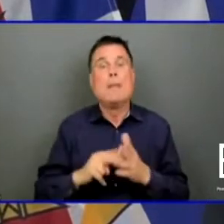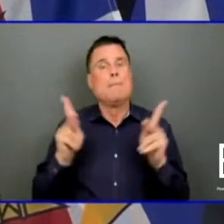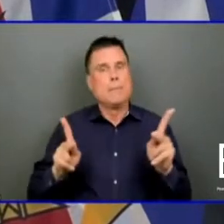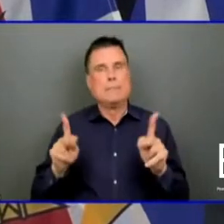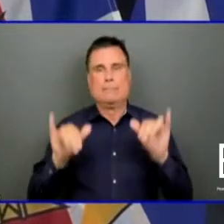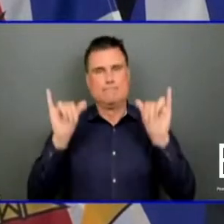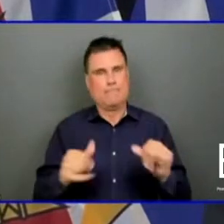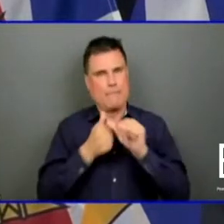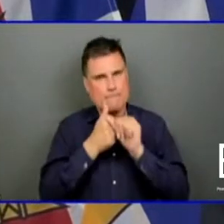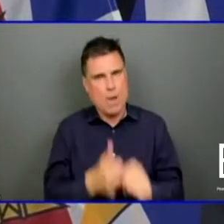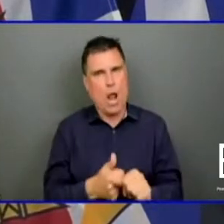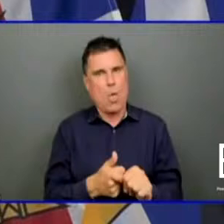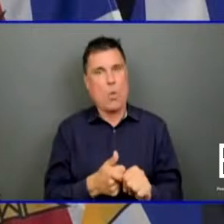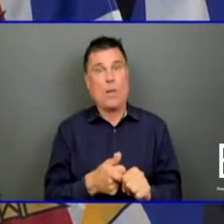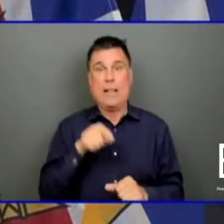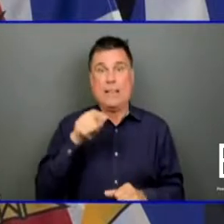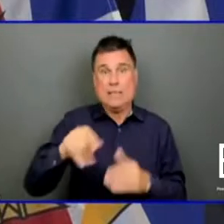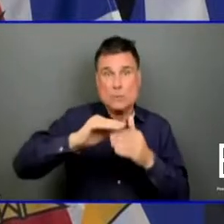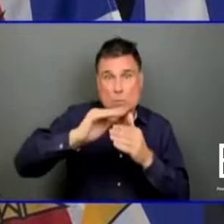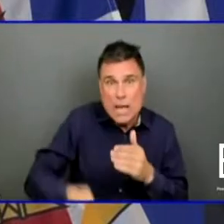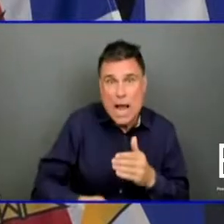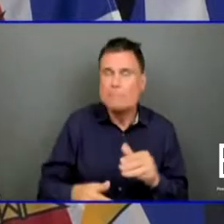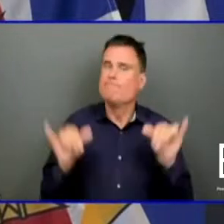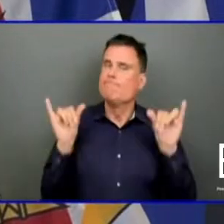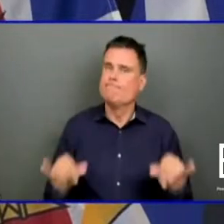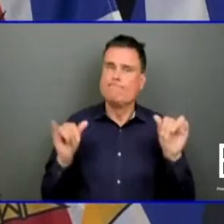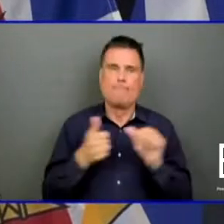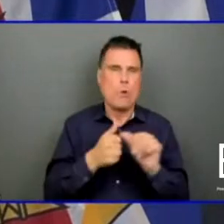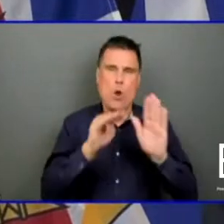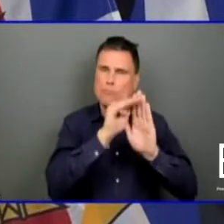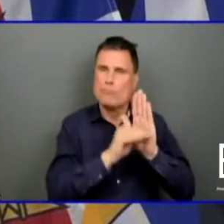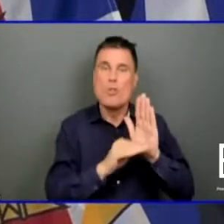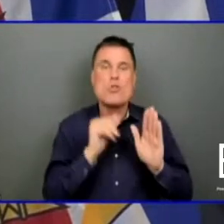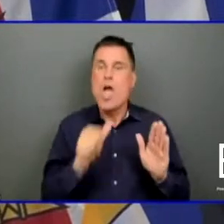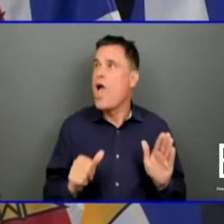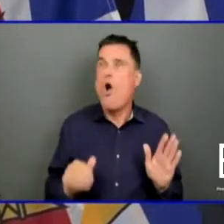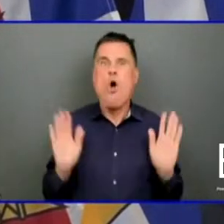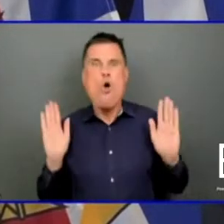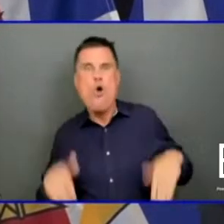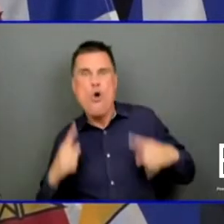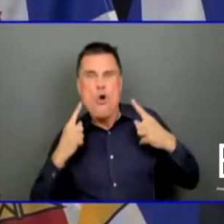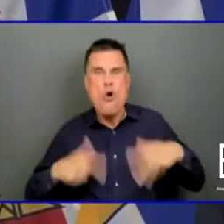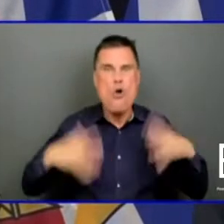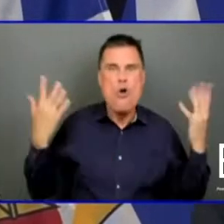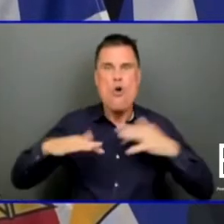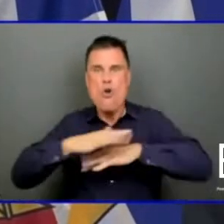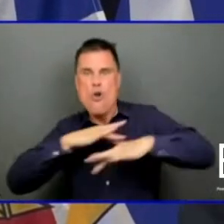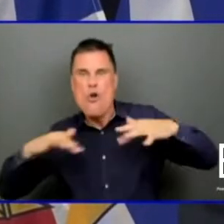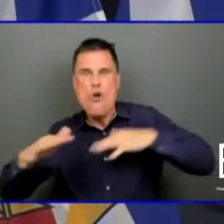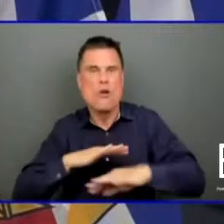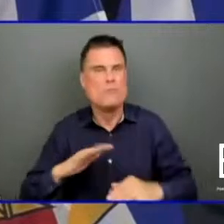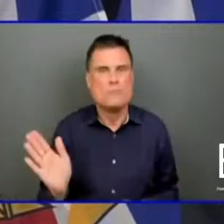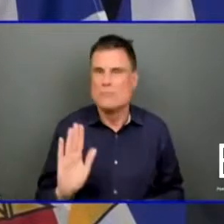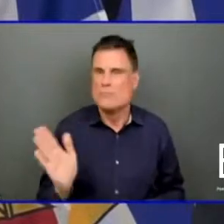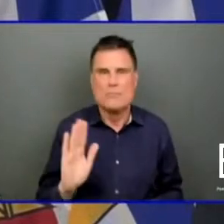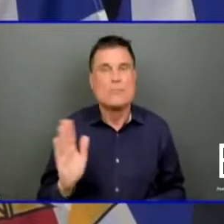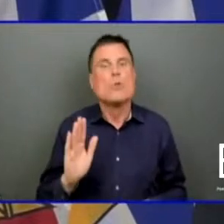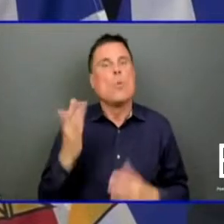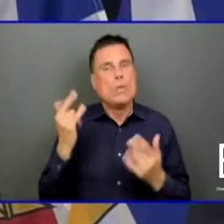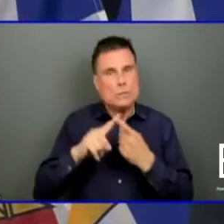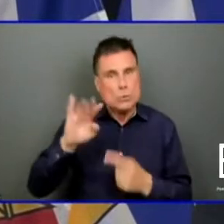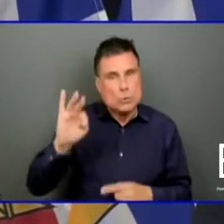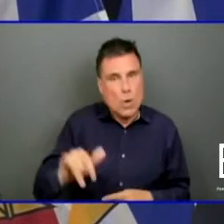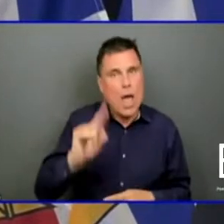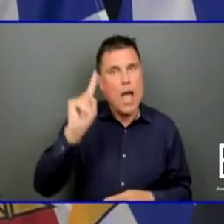2次了，估计就1个月1次啊，半个月1次了，也可能是这个阶段。那么我们就